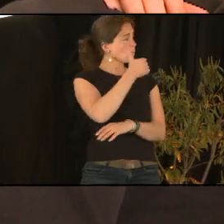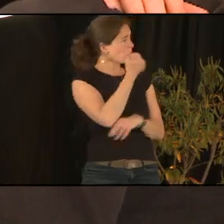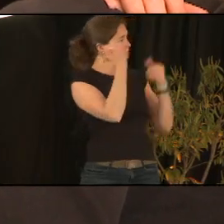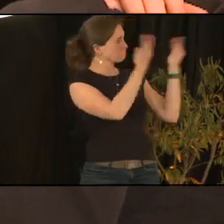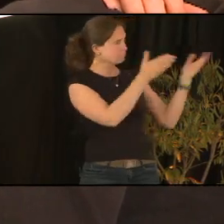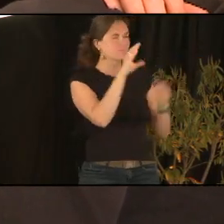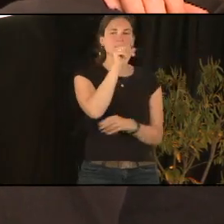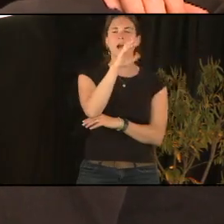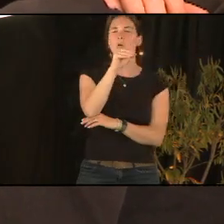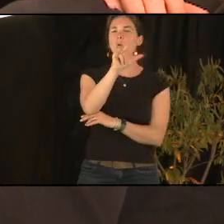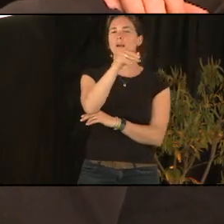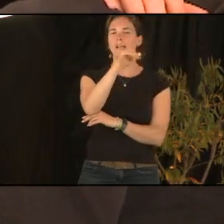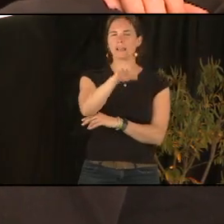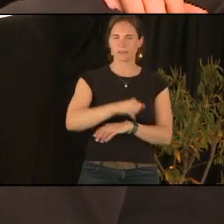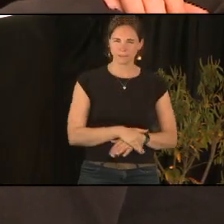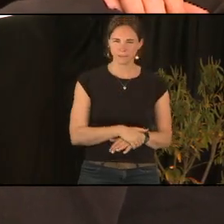vous.